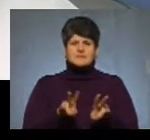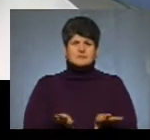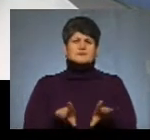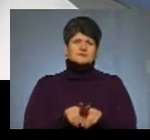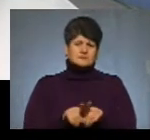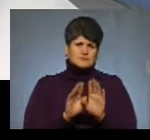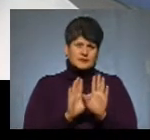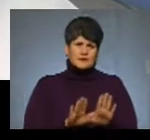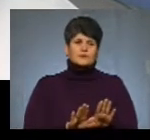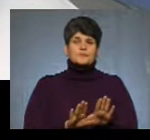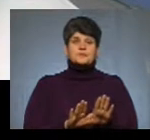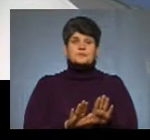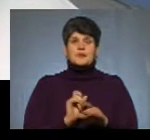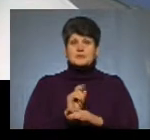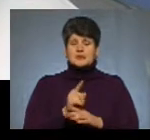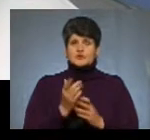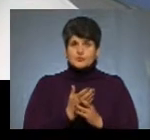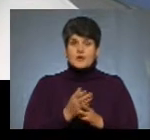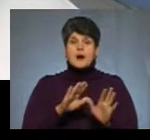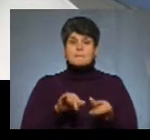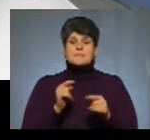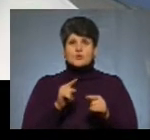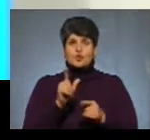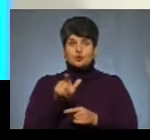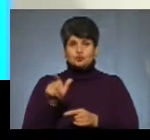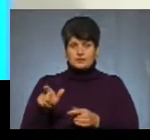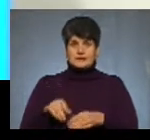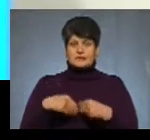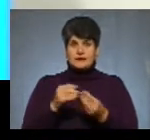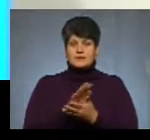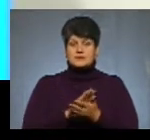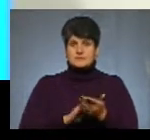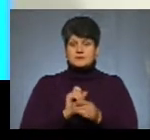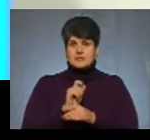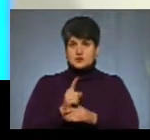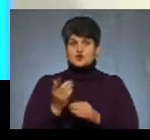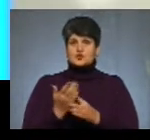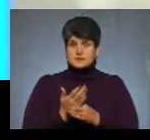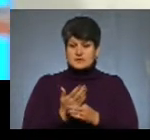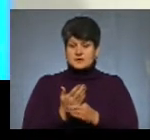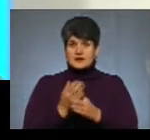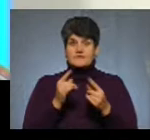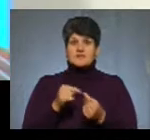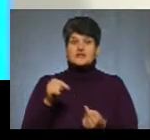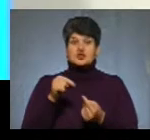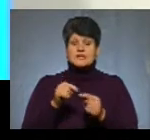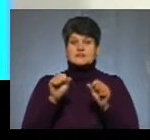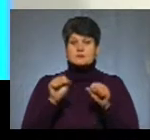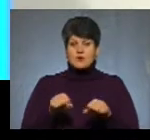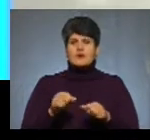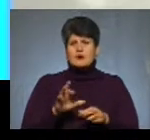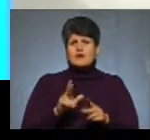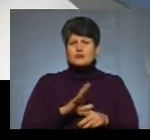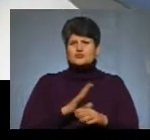той самий. Але після того, як людина подала заяву на призначення субсидій, і їх визначається право, так як і було